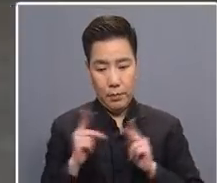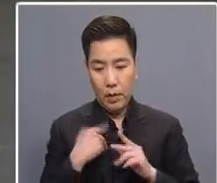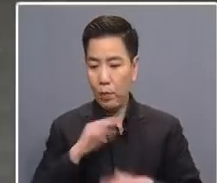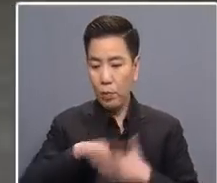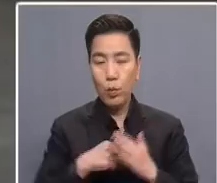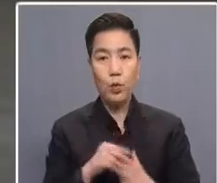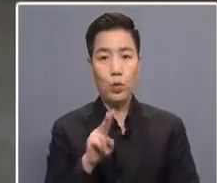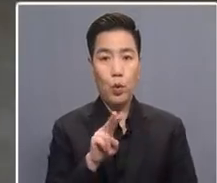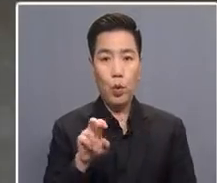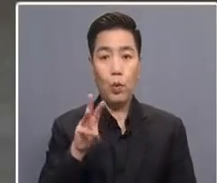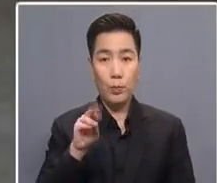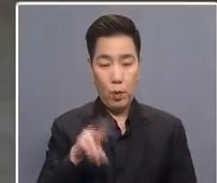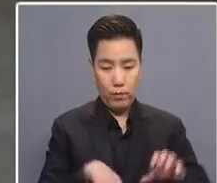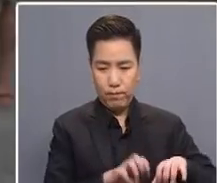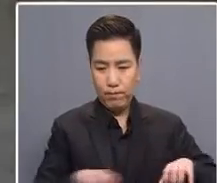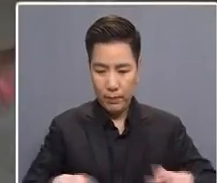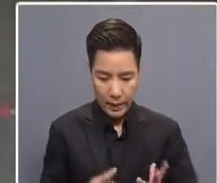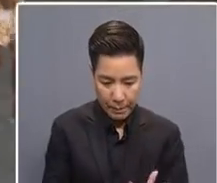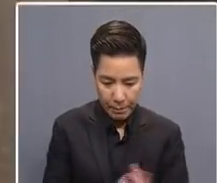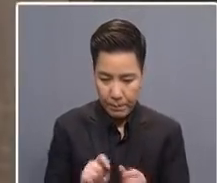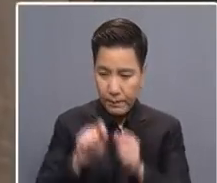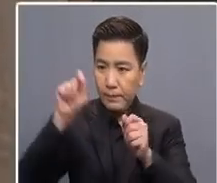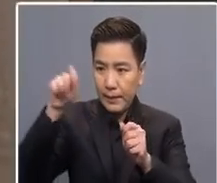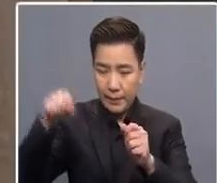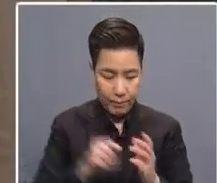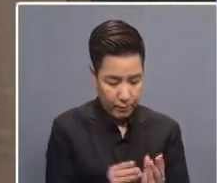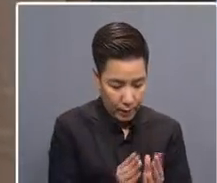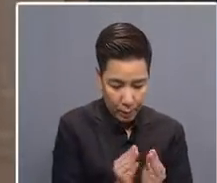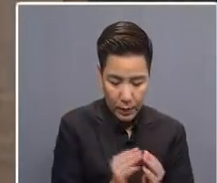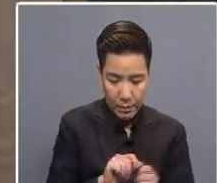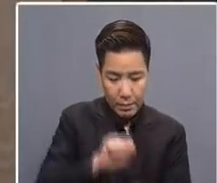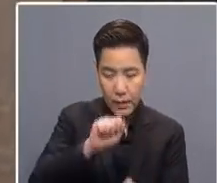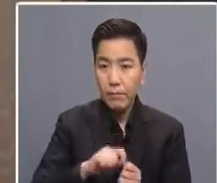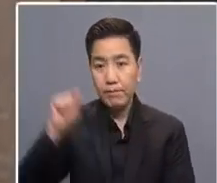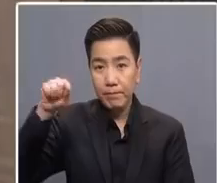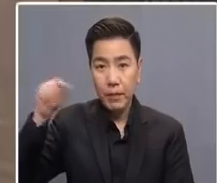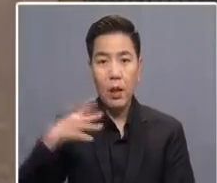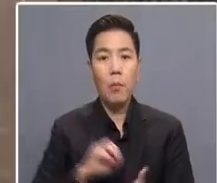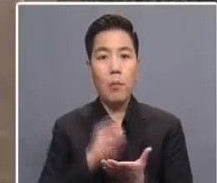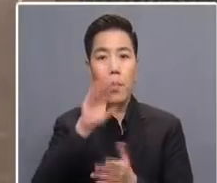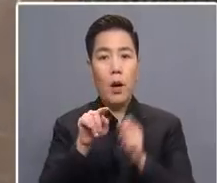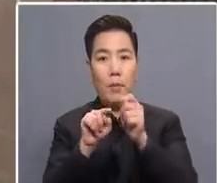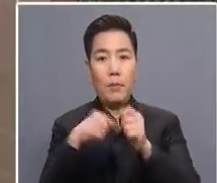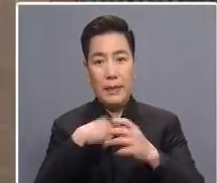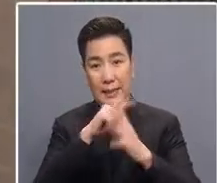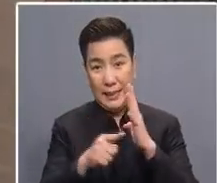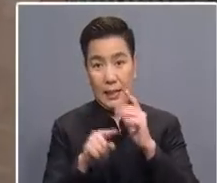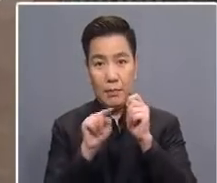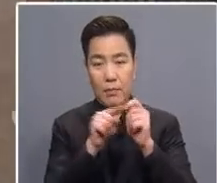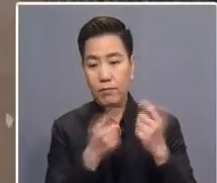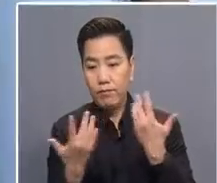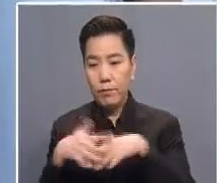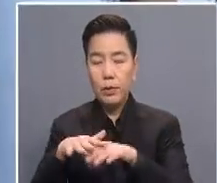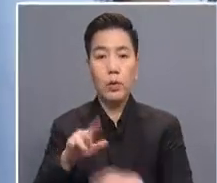ง262หน่วยเลือกตั้งจะทำการนับคะแนนที่หน่วยเลือกตั้งและรายงานผลไปที่อำเภอที่ตั้งของหน่วยและทั้ง4อำเภอจะรายงานไปยังศูนย์ประสาน